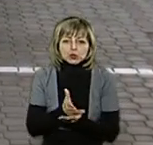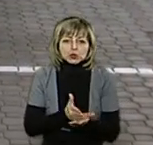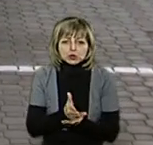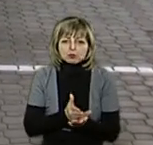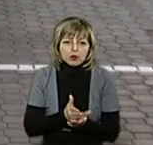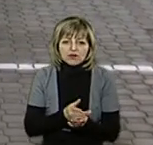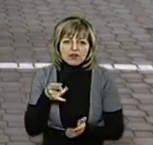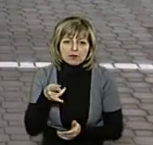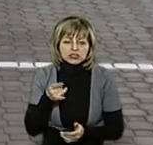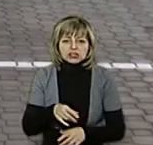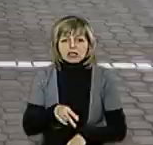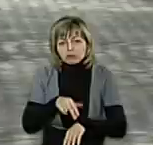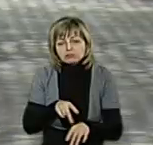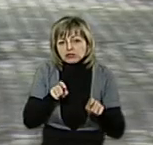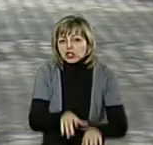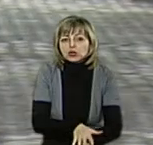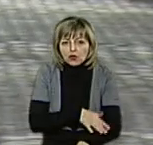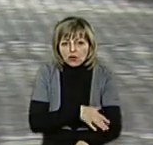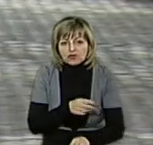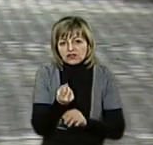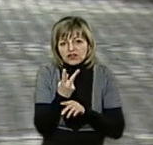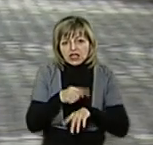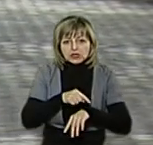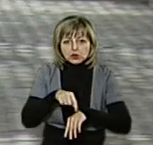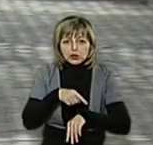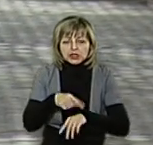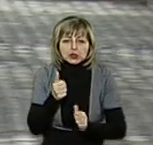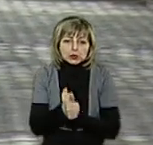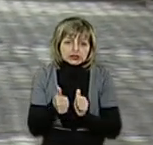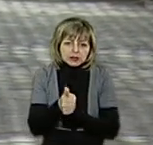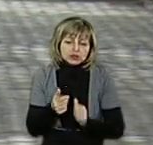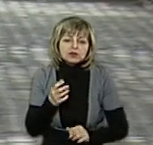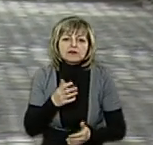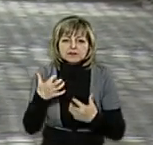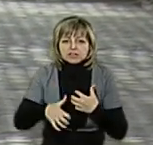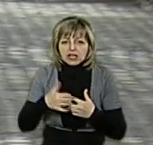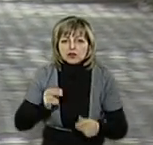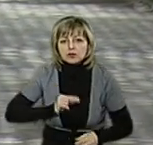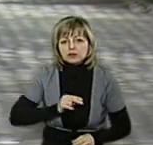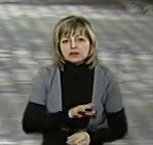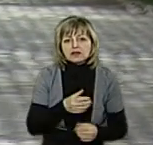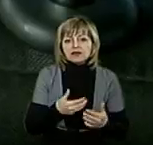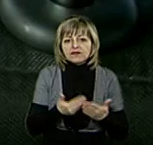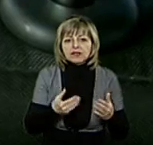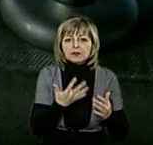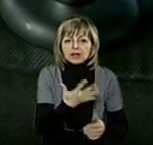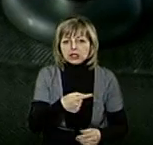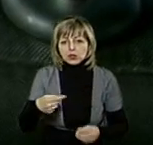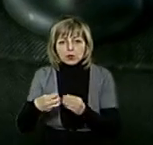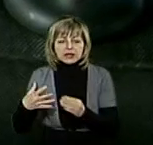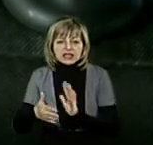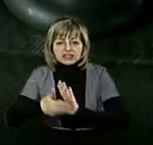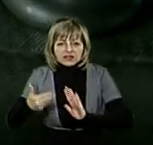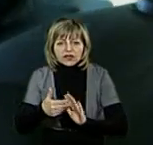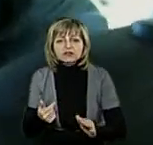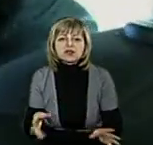патрульні проводять більшість часу, каже Аліна. За 12-годинну зміну у середньому опрацьовують від 5 до 15 викликів. Порозуміння